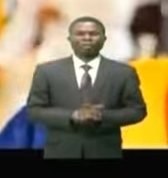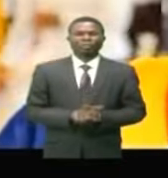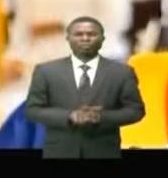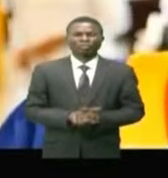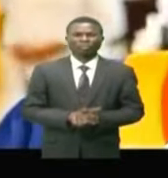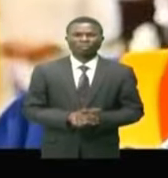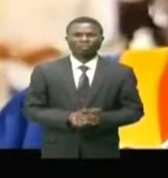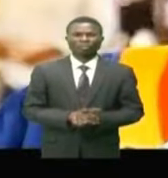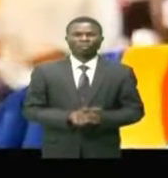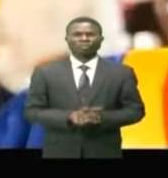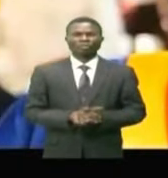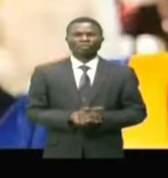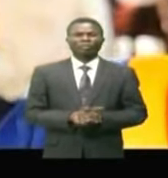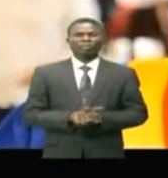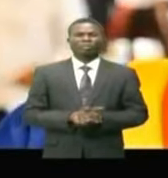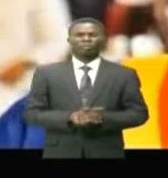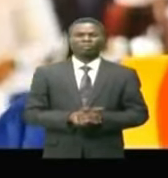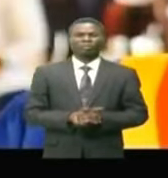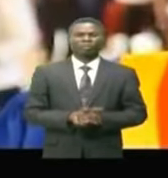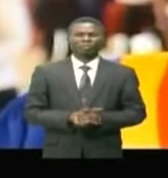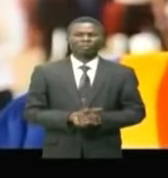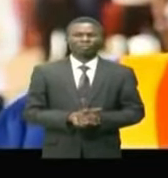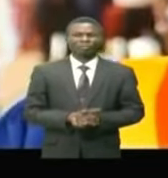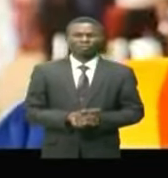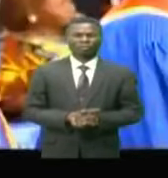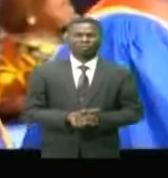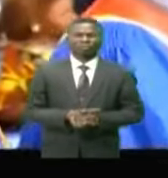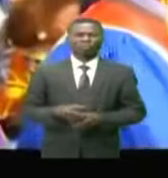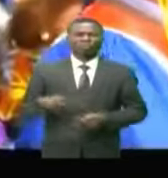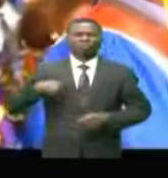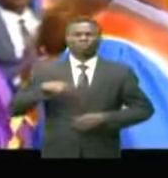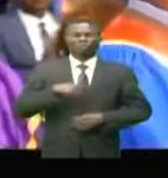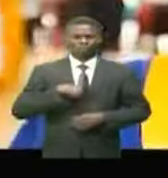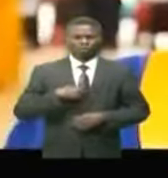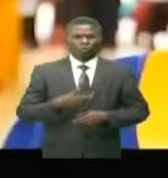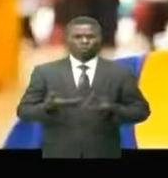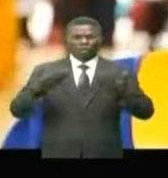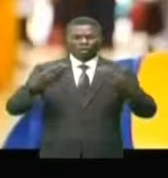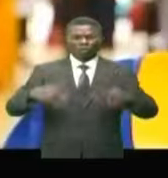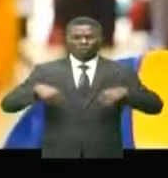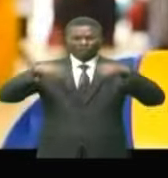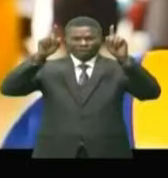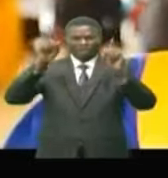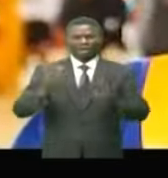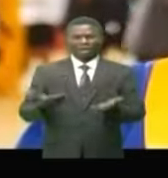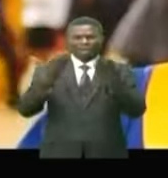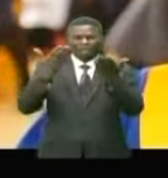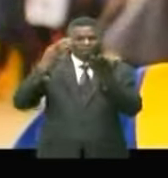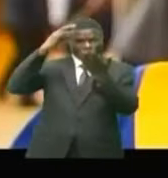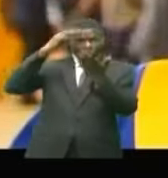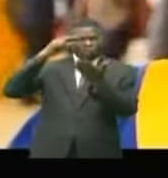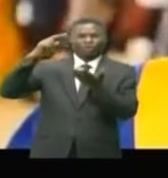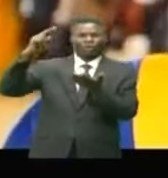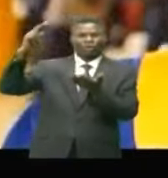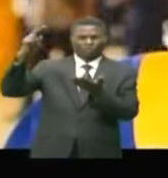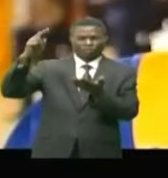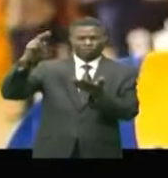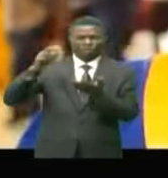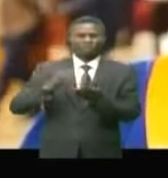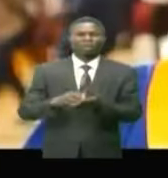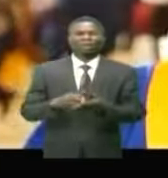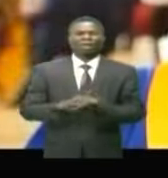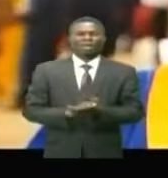dans la guérite. Nous avons un autre sujet. C'est tout qu'aujourd'hui, la fin de l'année, on vient de débloquer